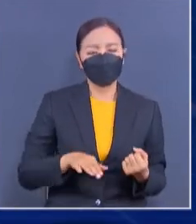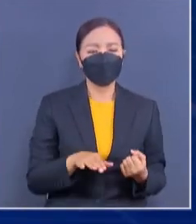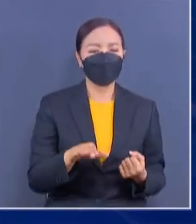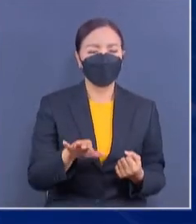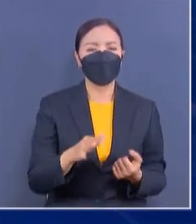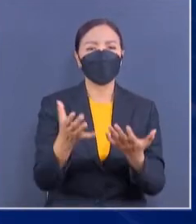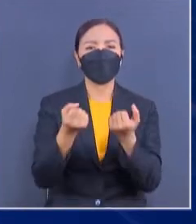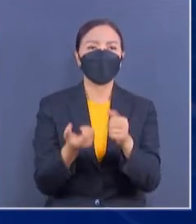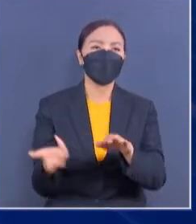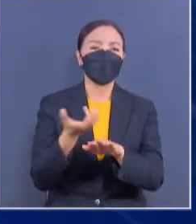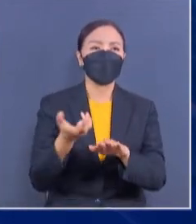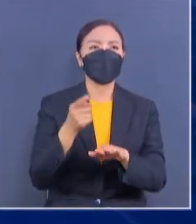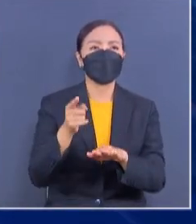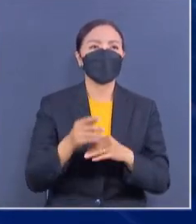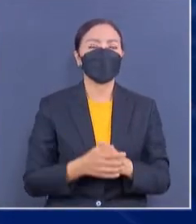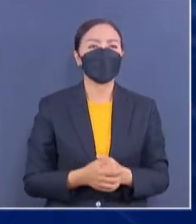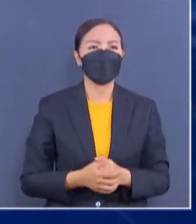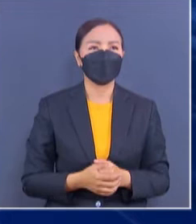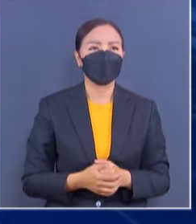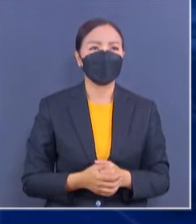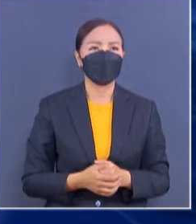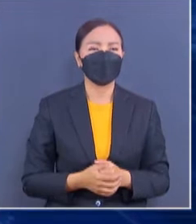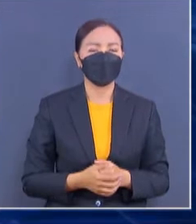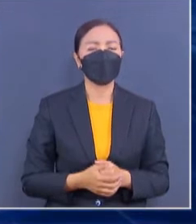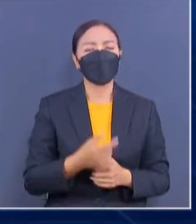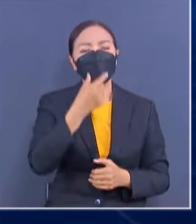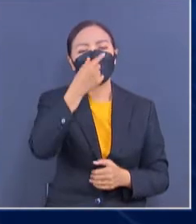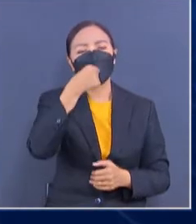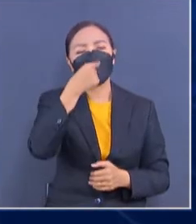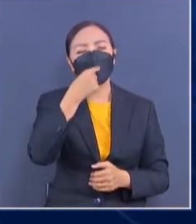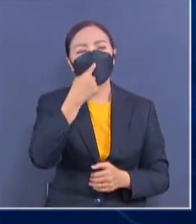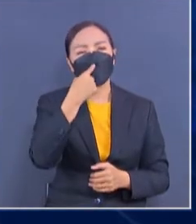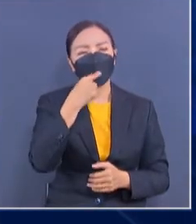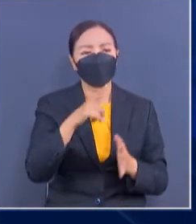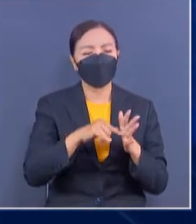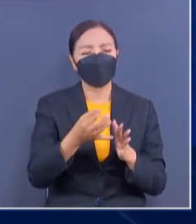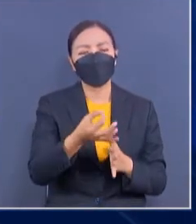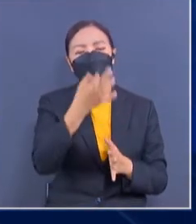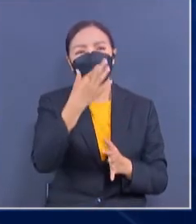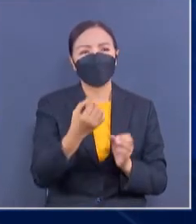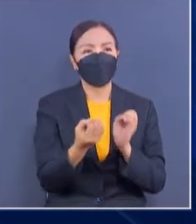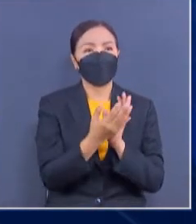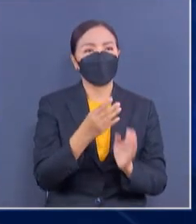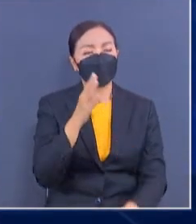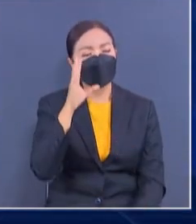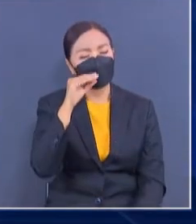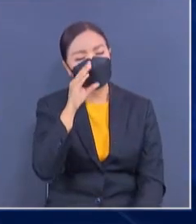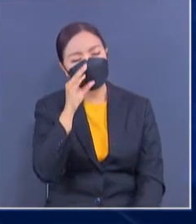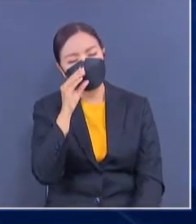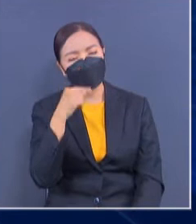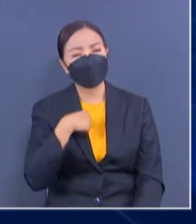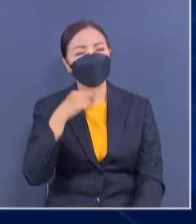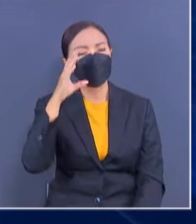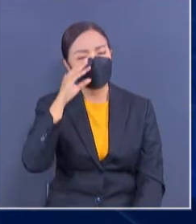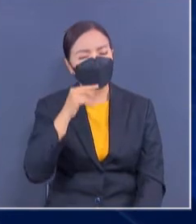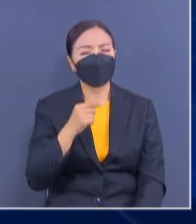ภอฮอดแต่วันนั้นเป็นหวัดแล้วก็กินยาแก้แพ้มาเมื่อขับมาตามเส้นทางแล้วมันง่วงนอนครับเ